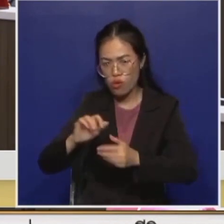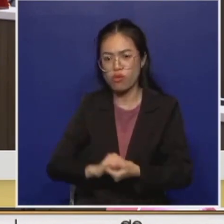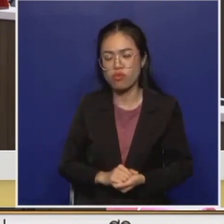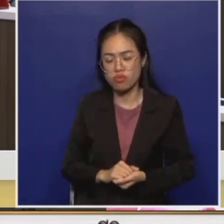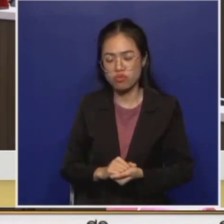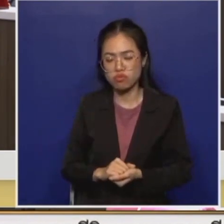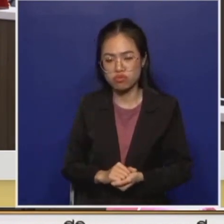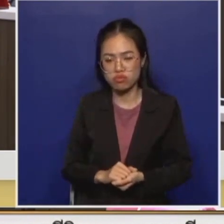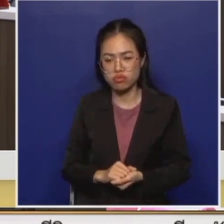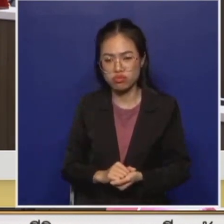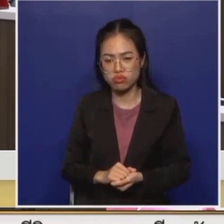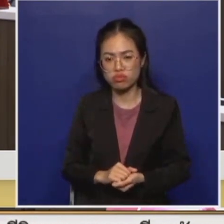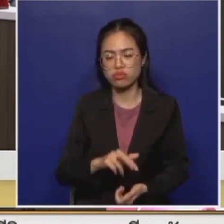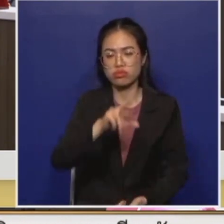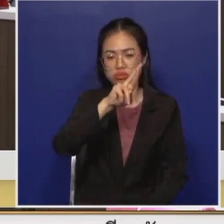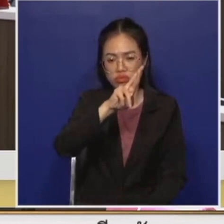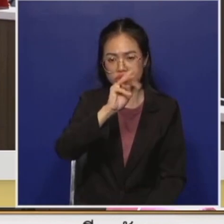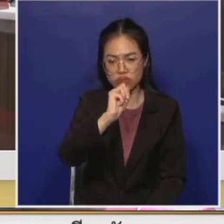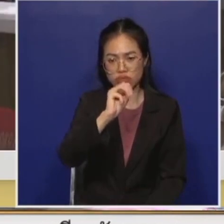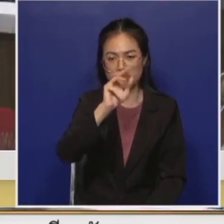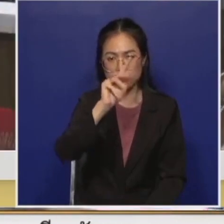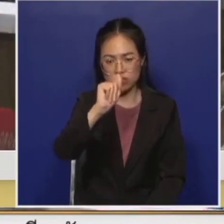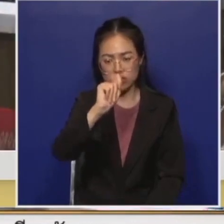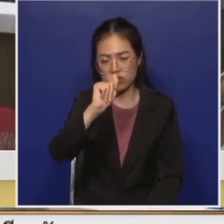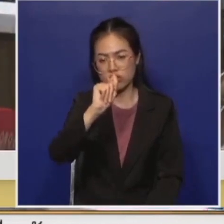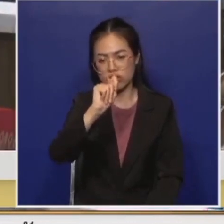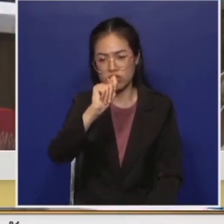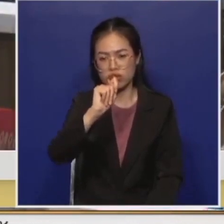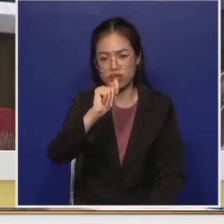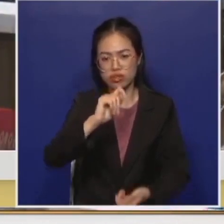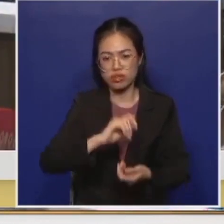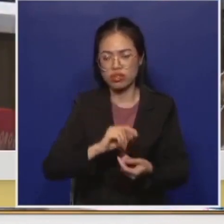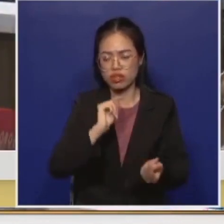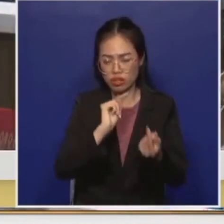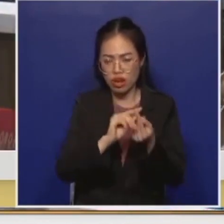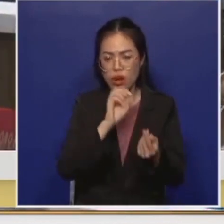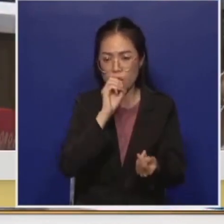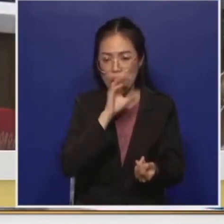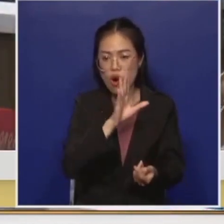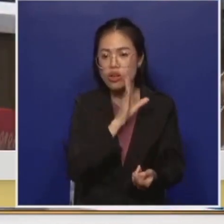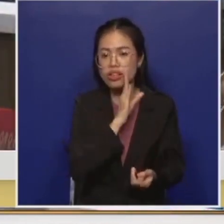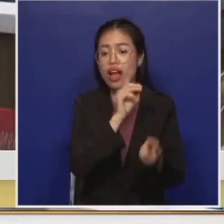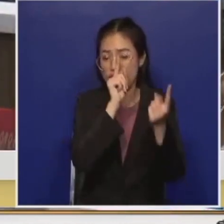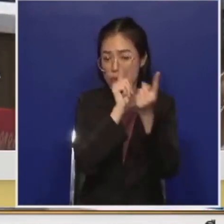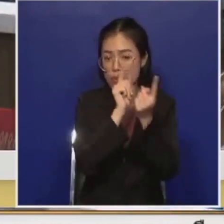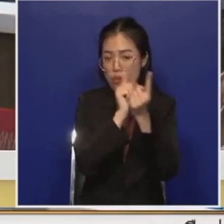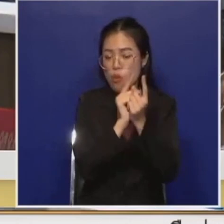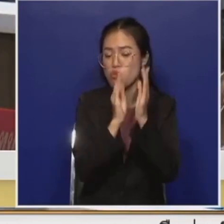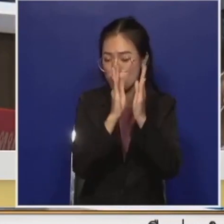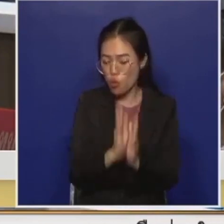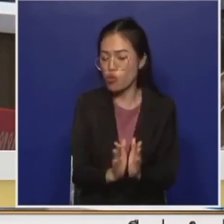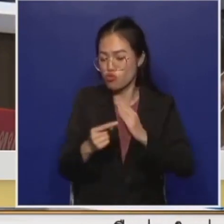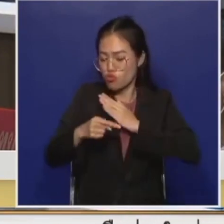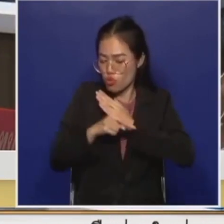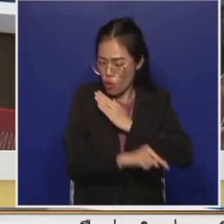ท่านล้ำตรีที่เป็นหวหน้าพัก ได้พูดบอกว่าถ้าเจอคนทุดจริต